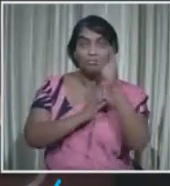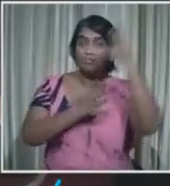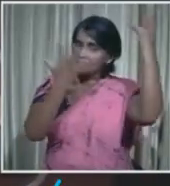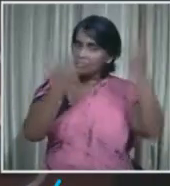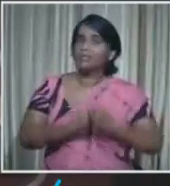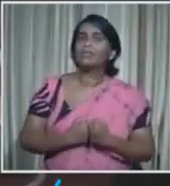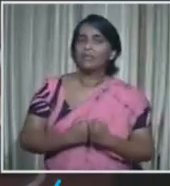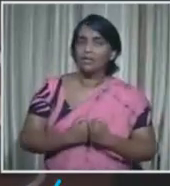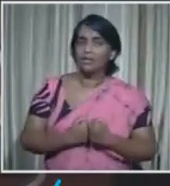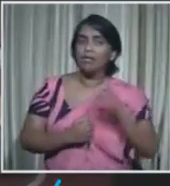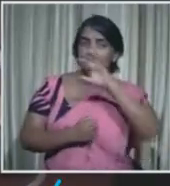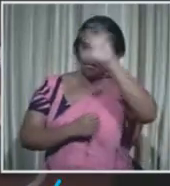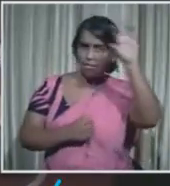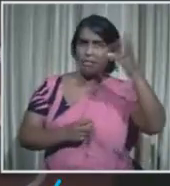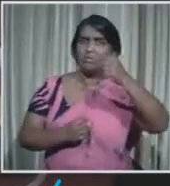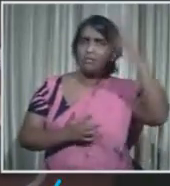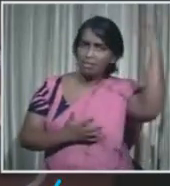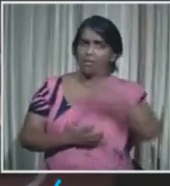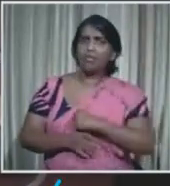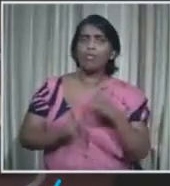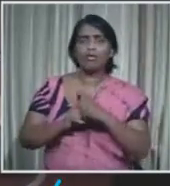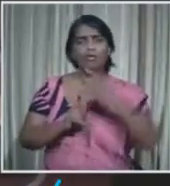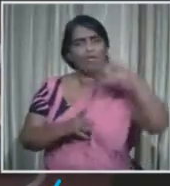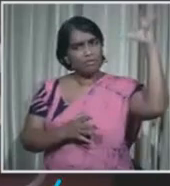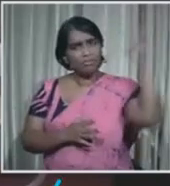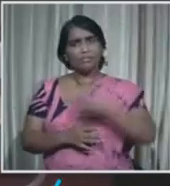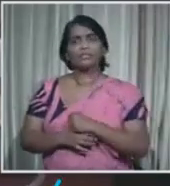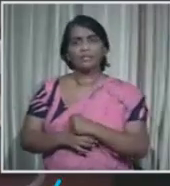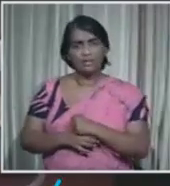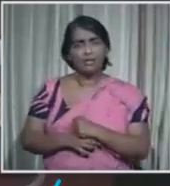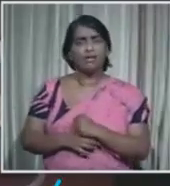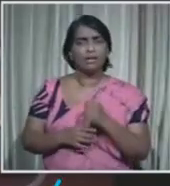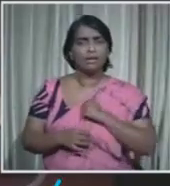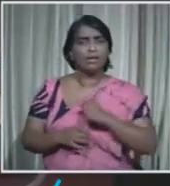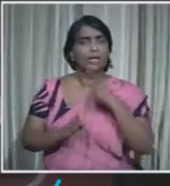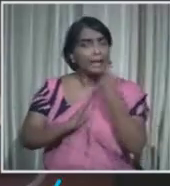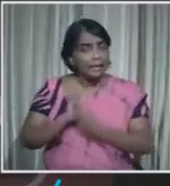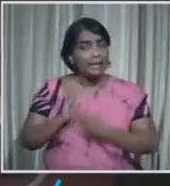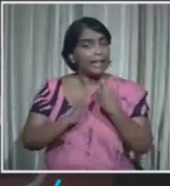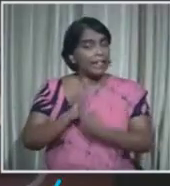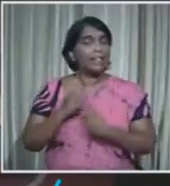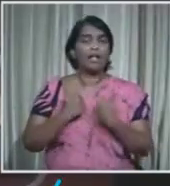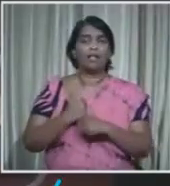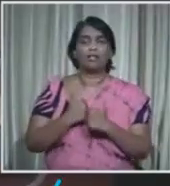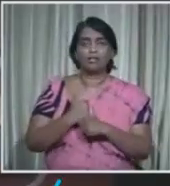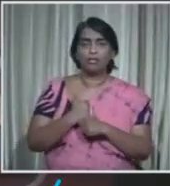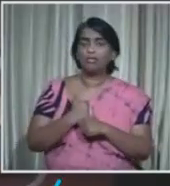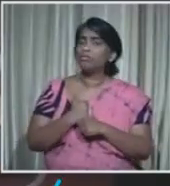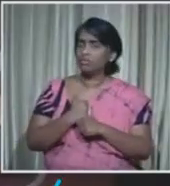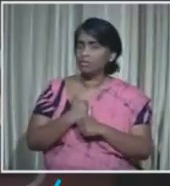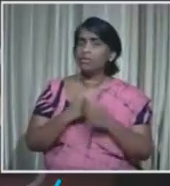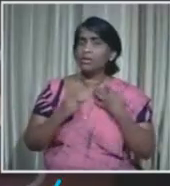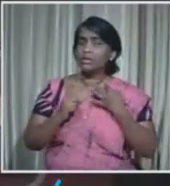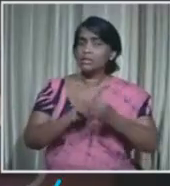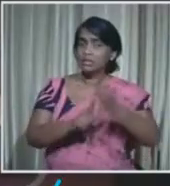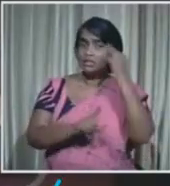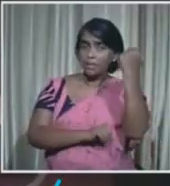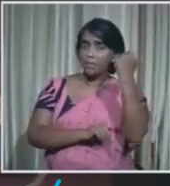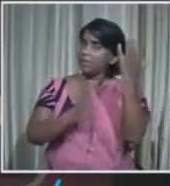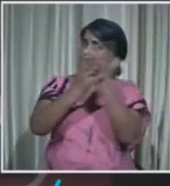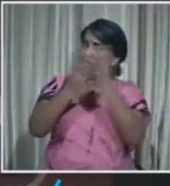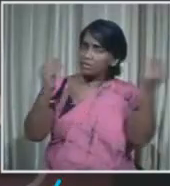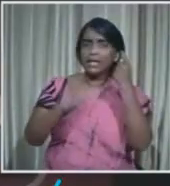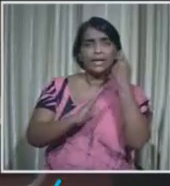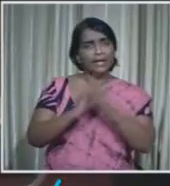ඒ තියෙන රටවල් වලින් මේ රටට ගෙනෙන්නට ඕන අපි ඒක සඳහා නීති සම්පාදනය කරමු අපි විධායක ජනාධිපති ක්‍රමයේ අහෝසි කරන්න